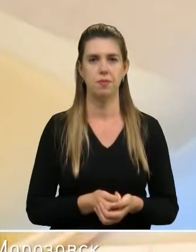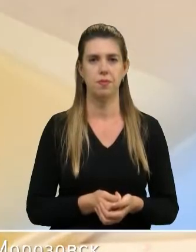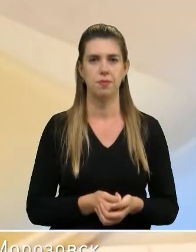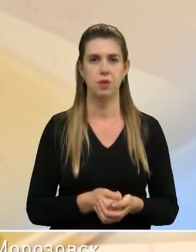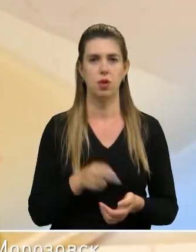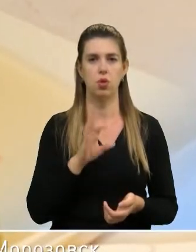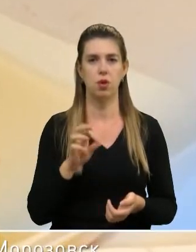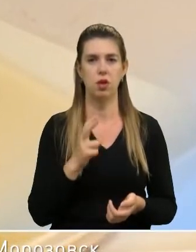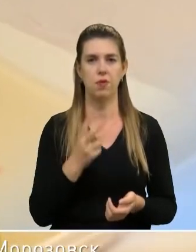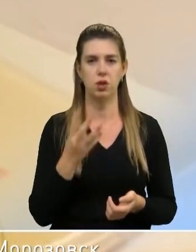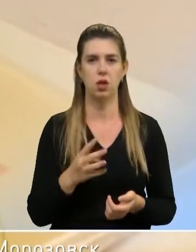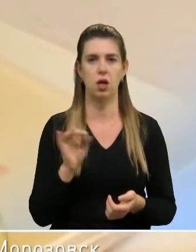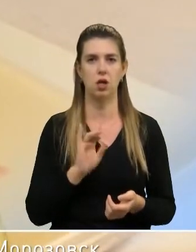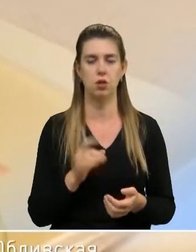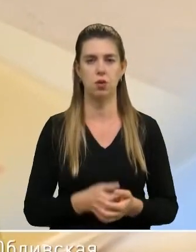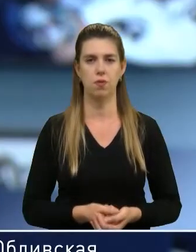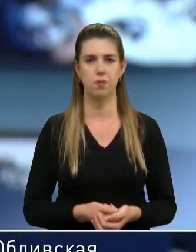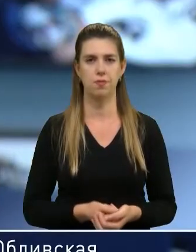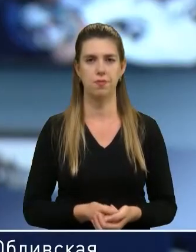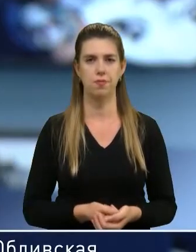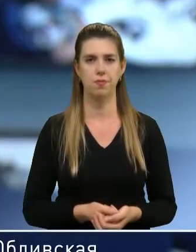Вишняков, Дон-24, Ростов-на-Дону.